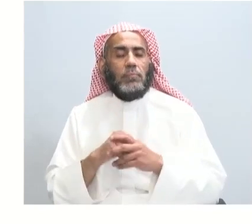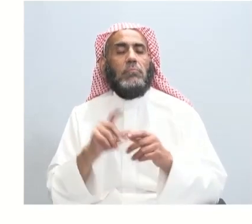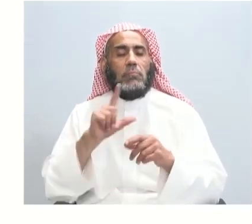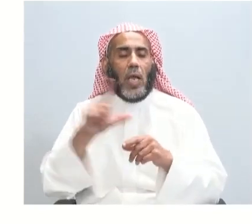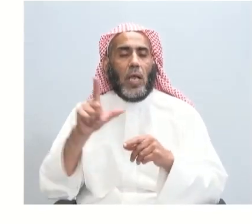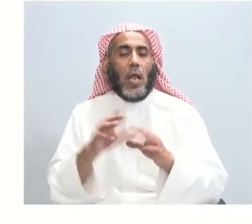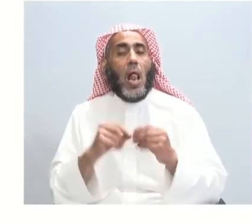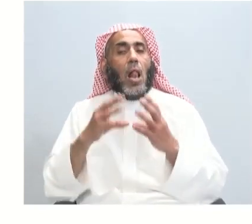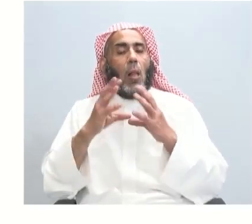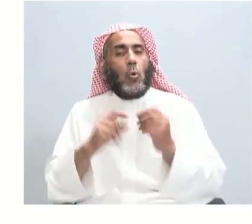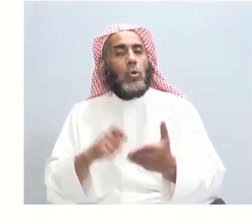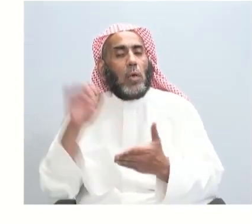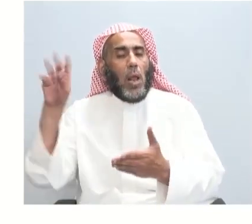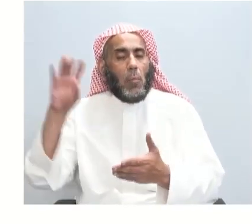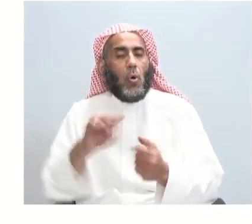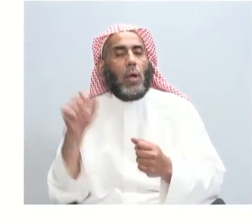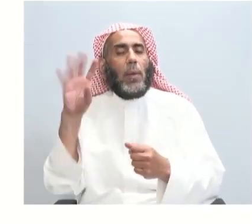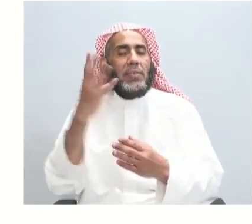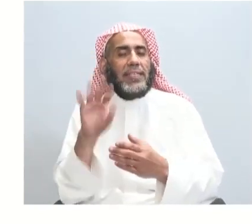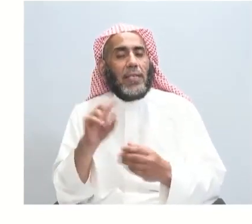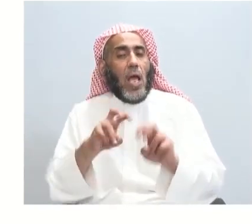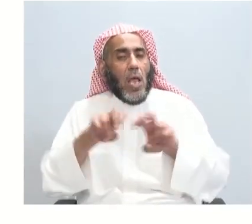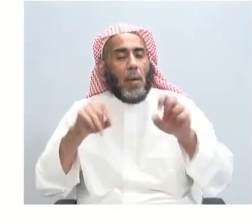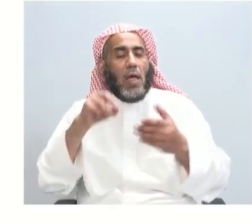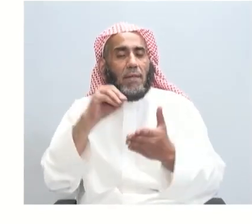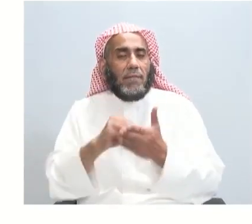صحيح أن المعجم المحكم لابن سيدة يبحث